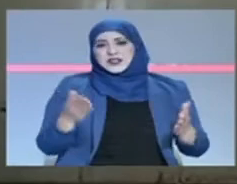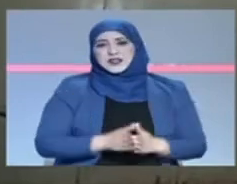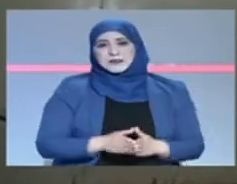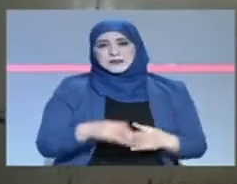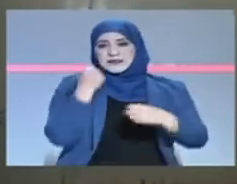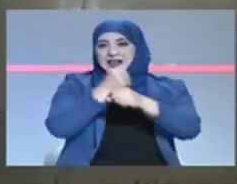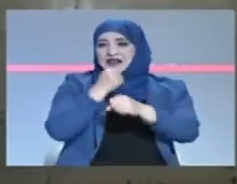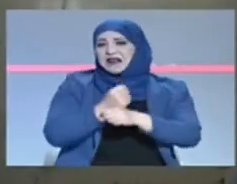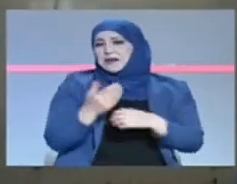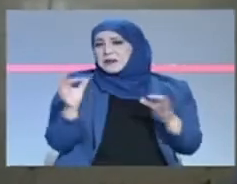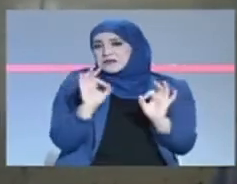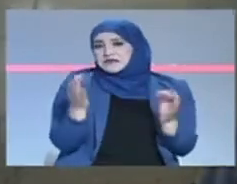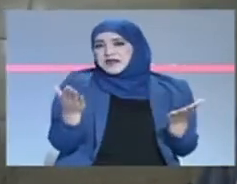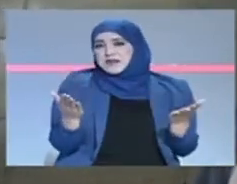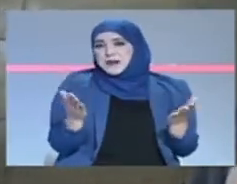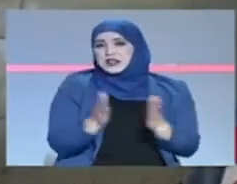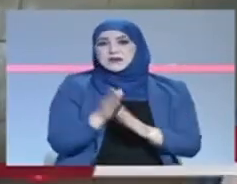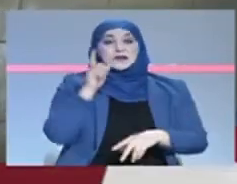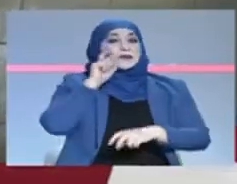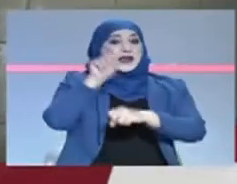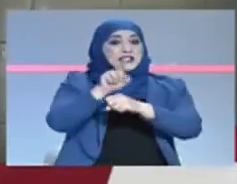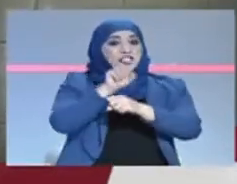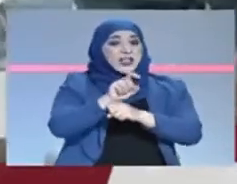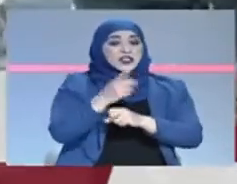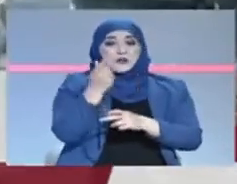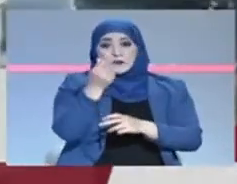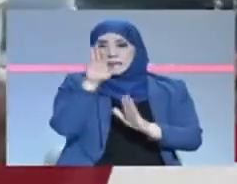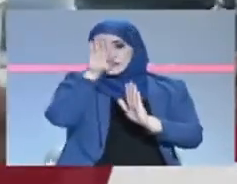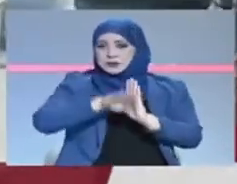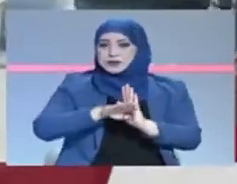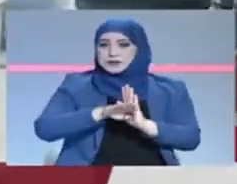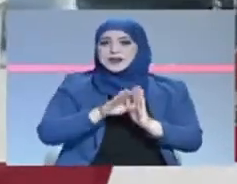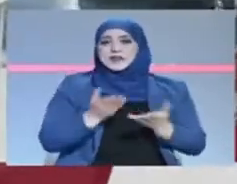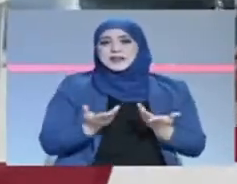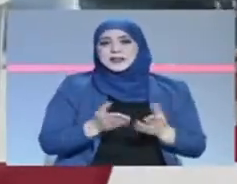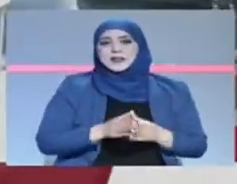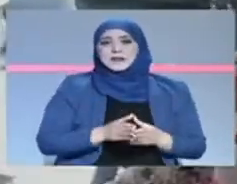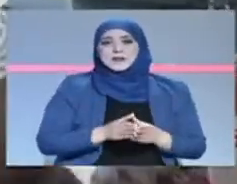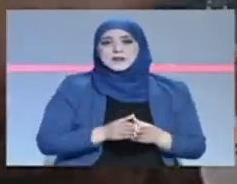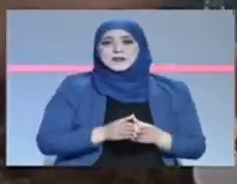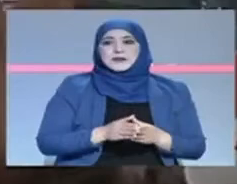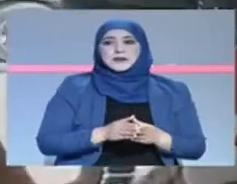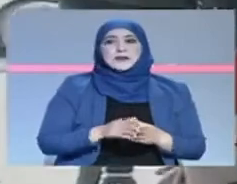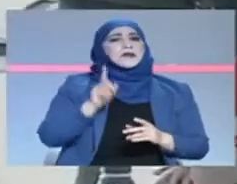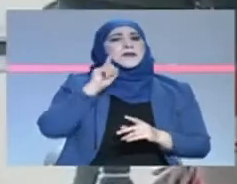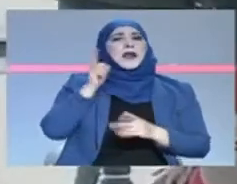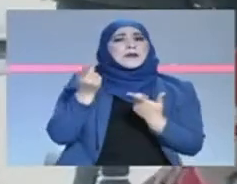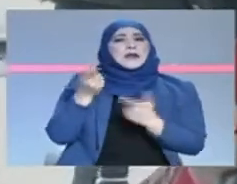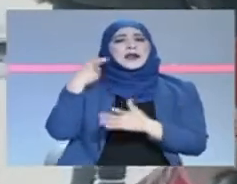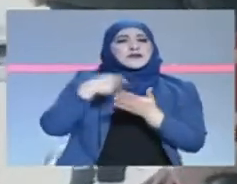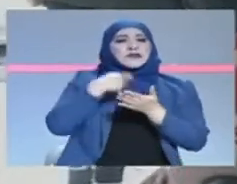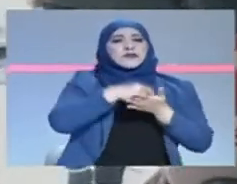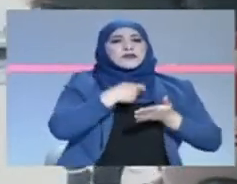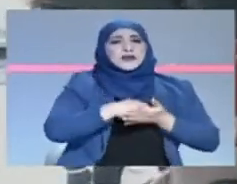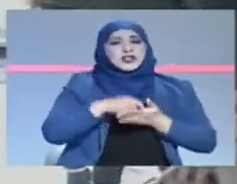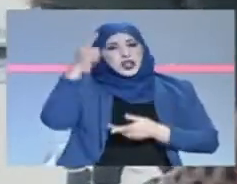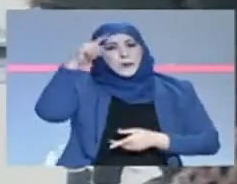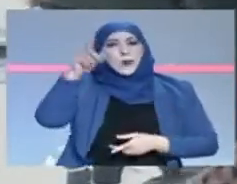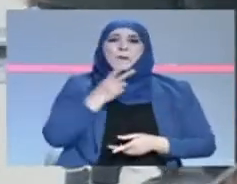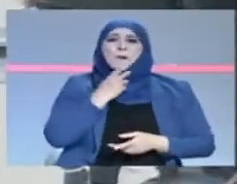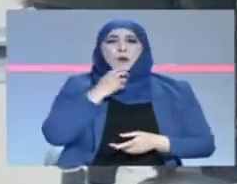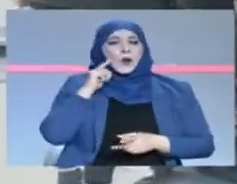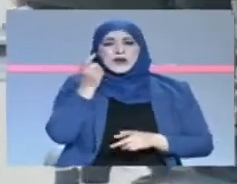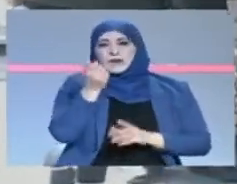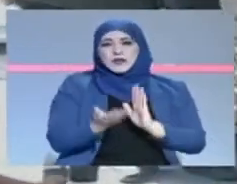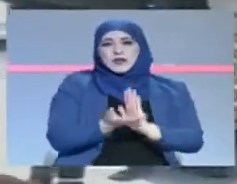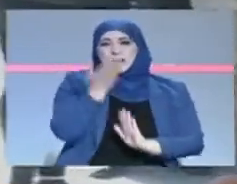غاد بالنسبة للدجاج، الدجاج رخيص أما فماش خارج. بلا مش يشري بلا مش يرخص، بالنسبة للمواطن غالي بصراحة.